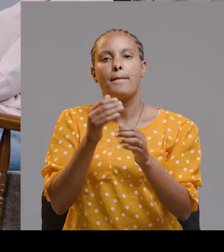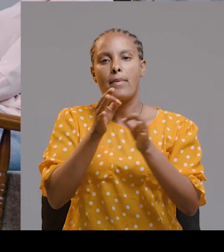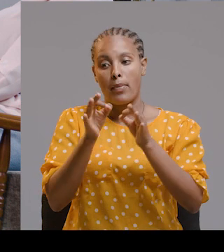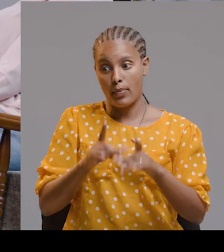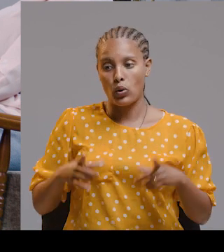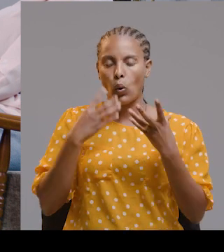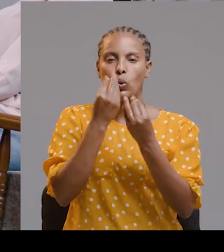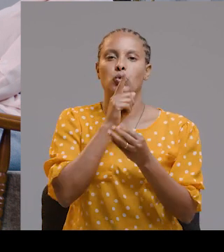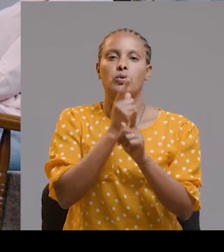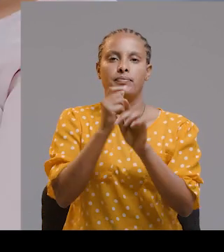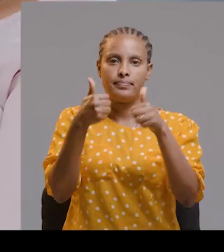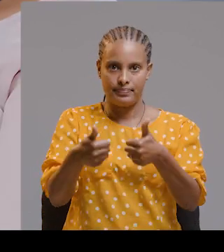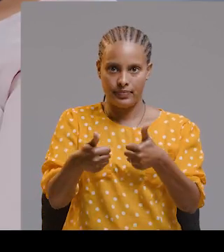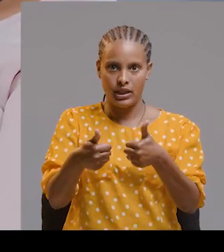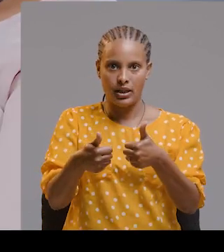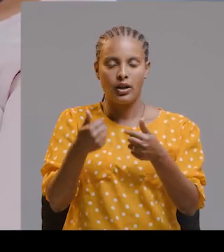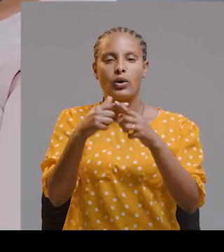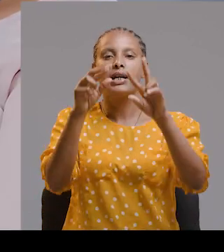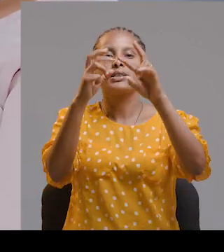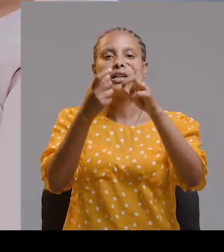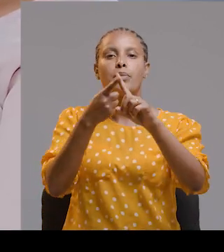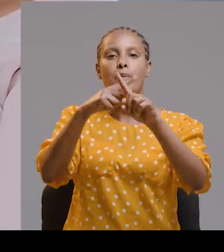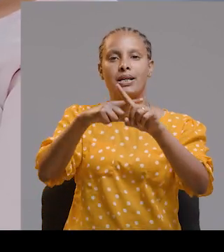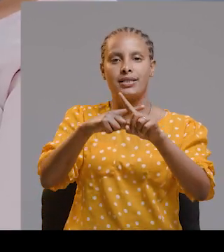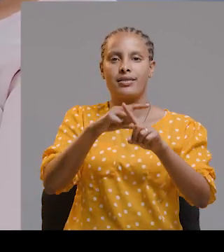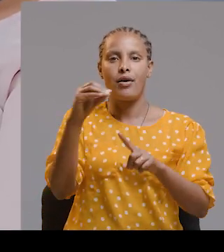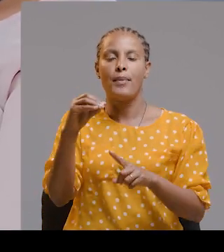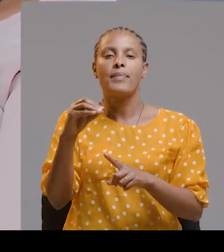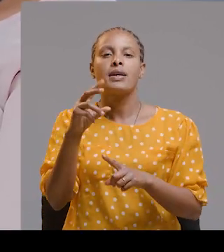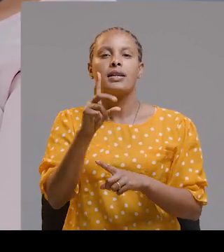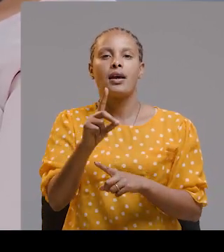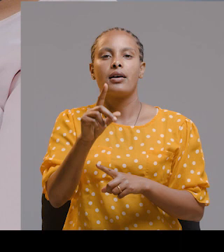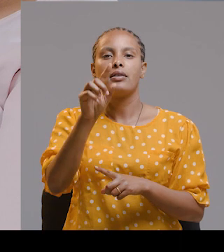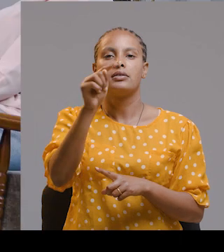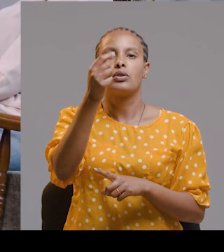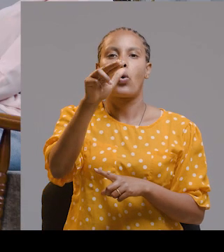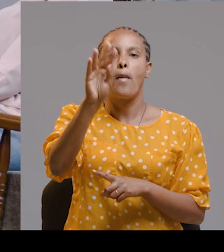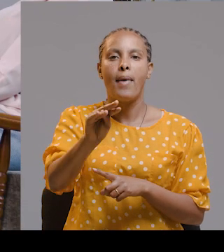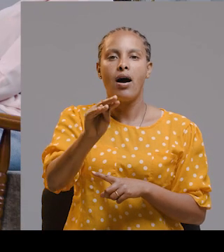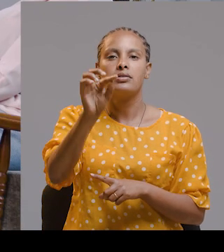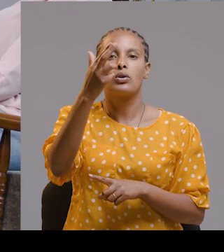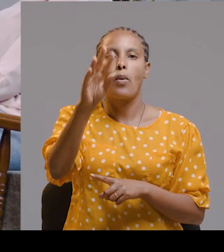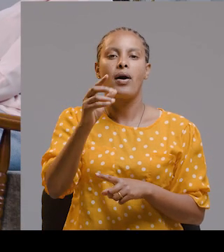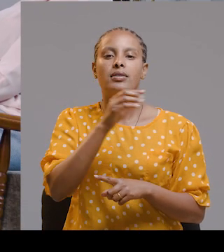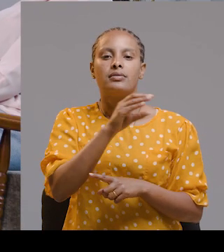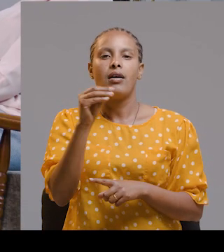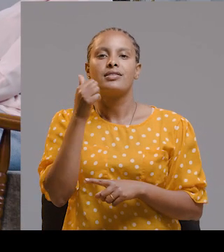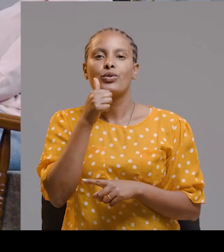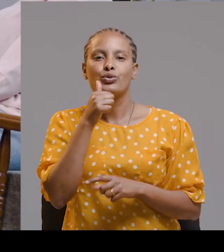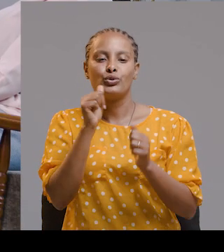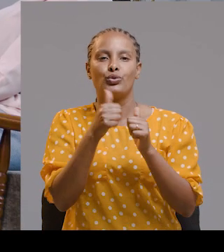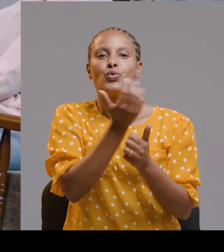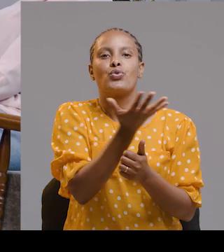ማብራሪያ መኖሩ ጥሩ ነገር ነው እንግዲህ ወደ ራሳችን ለመልሳችሁና የትራማ ሂሊንግ እና ሴቶች ለራሳችን እንግዲህ